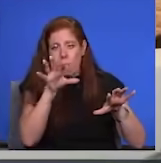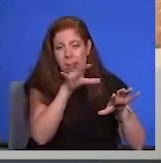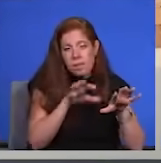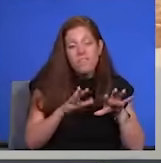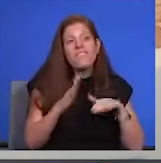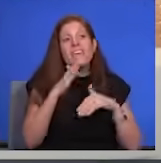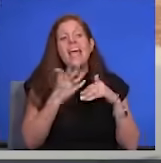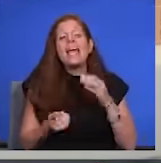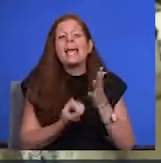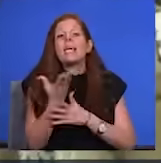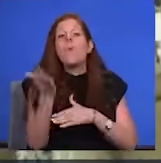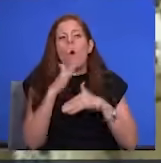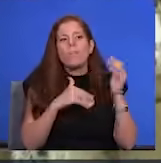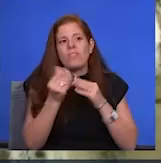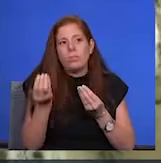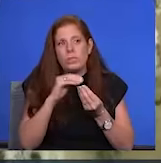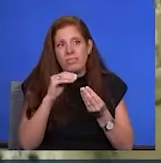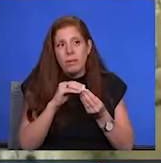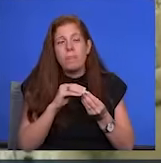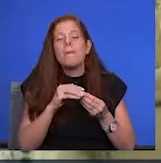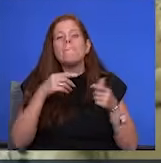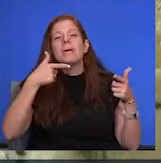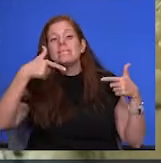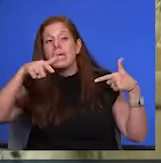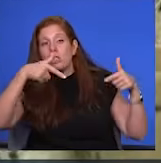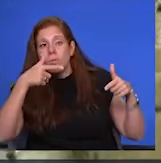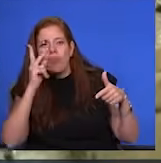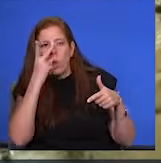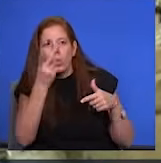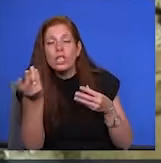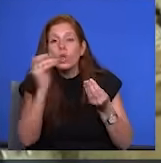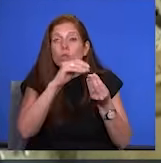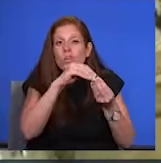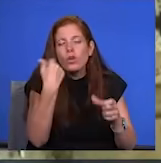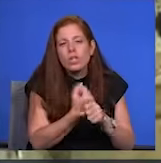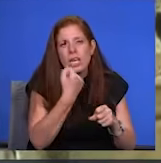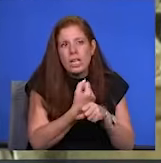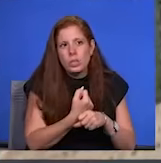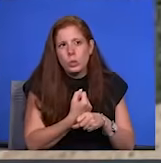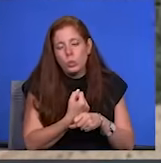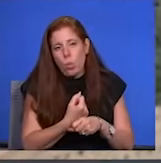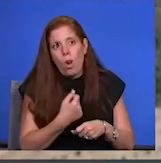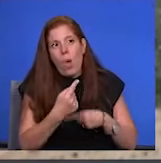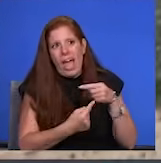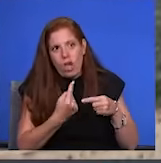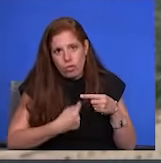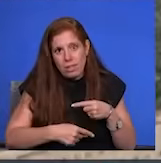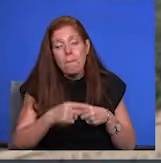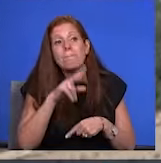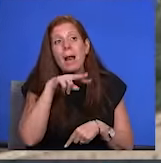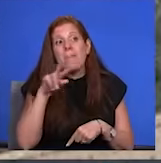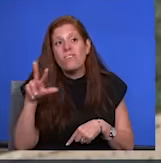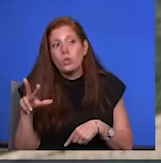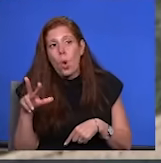נוספים. בעזרת תצלומי האוויר אפשר לראות את התוספות הרבות שנעשו בשטח לאורך השנים. בשנת 2003